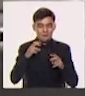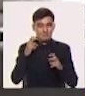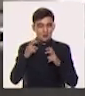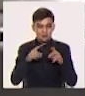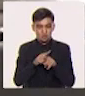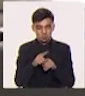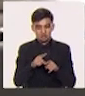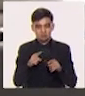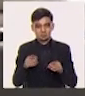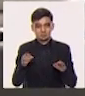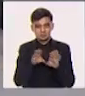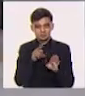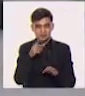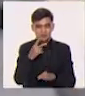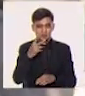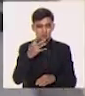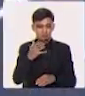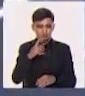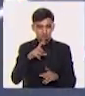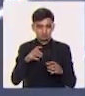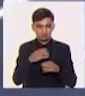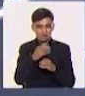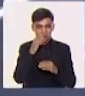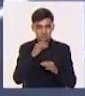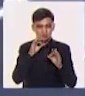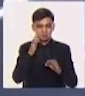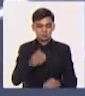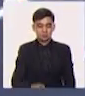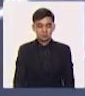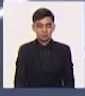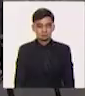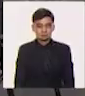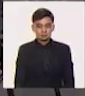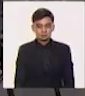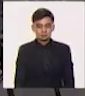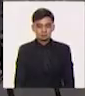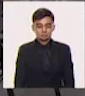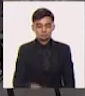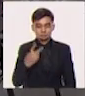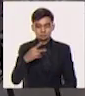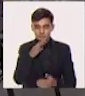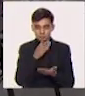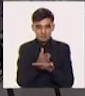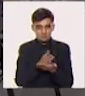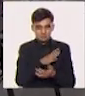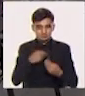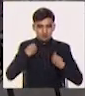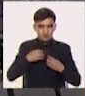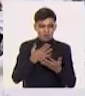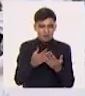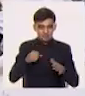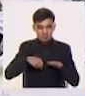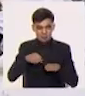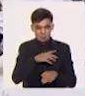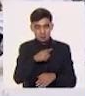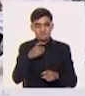Жеңіл өнеркәсіптің жайын әріптесім Әйгерім Ердәулет қыз айтып берсе. 20 жылдан бері киім-кешектің сан түрін тігіп келген